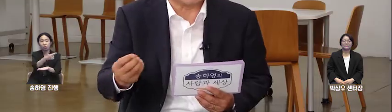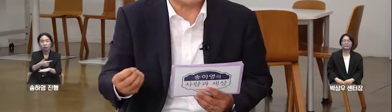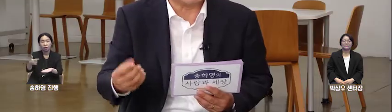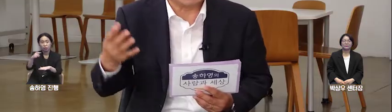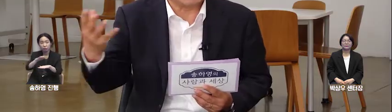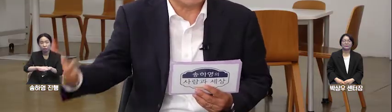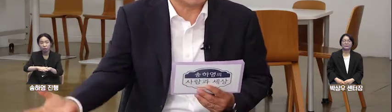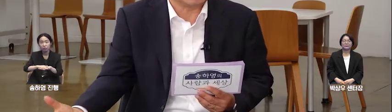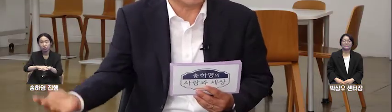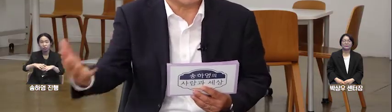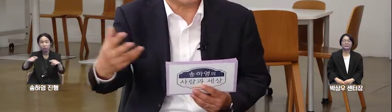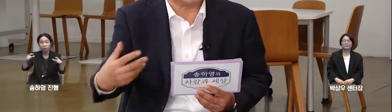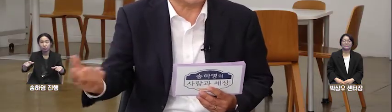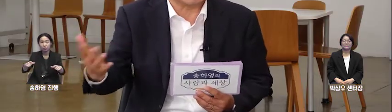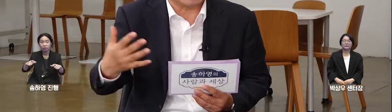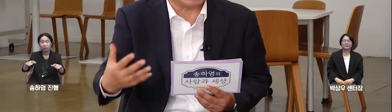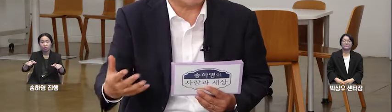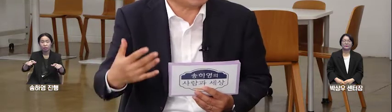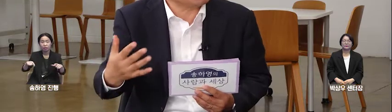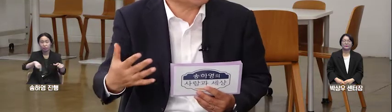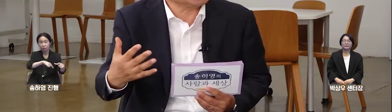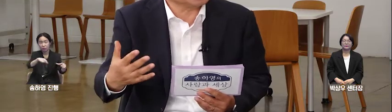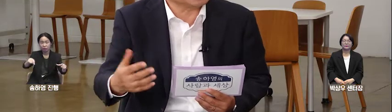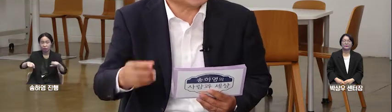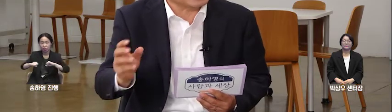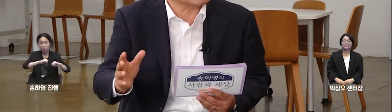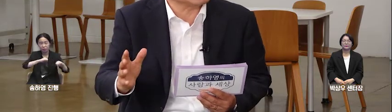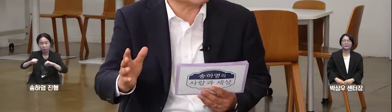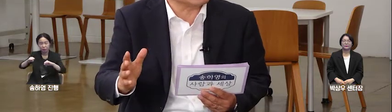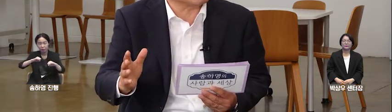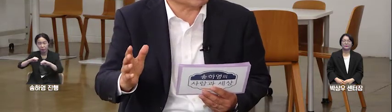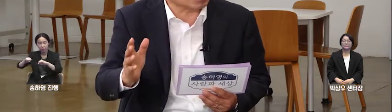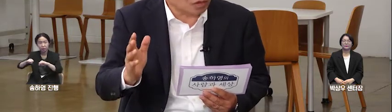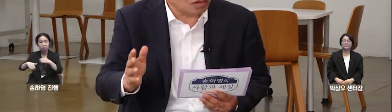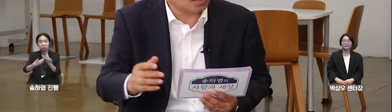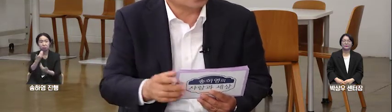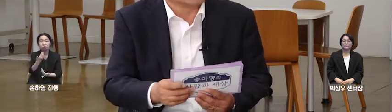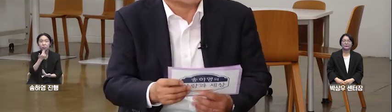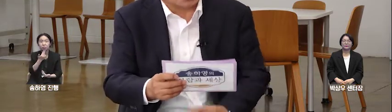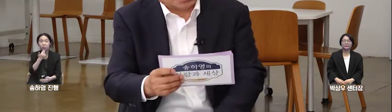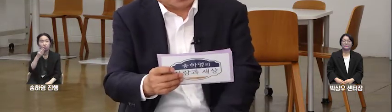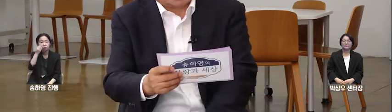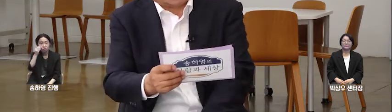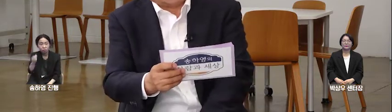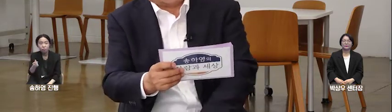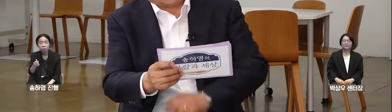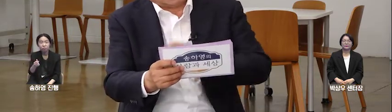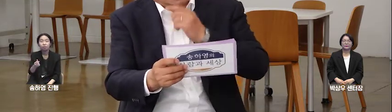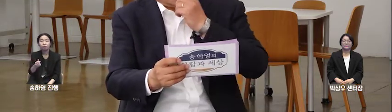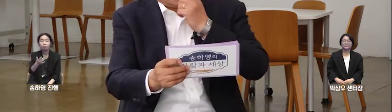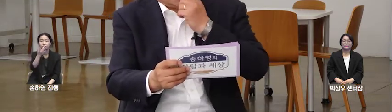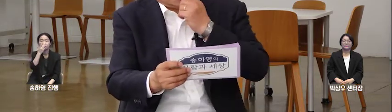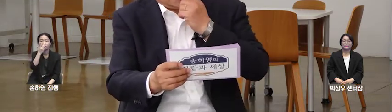대전에서 그동안 또 지역에서 그런 활동을 해오셨으니까 그렇게 낯설진 않을 것 같고,